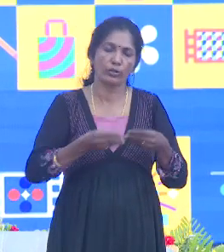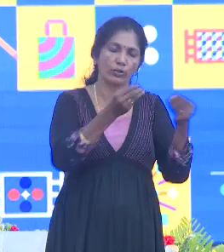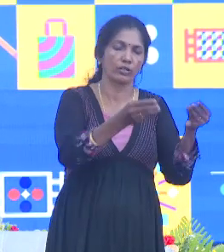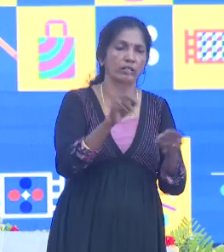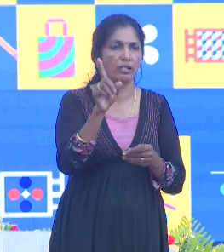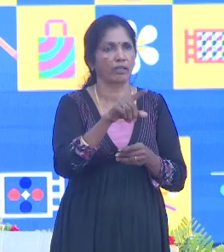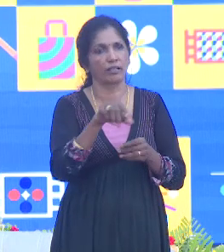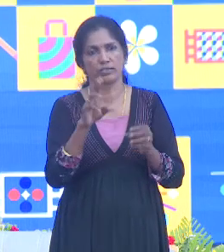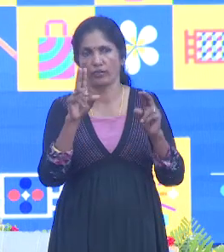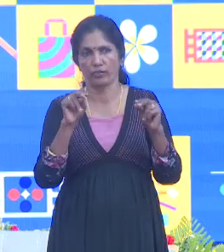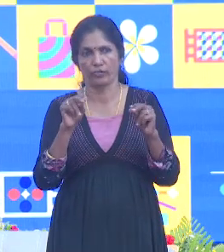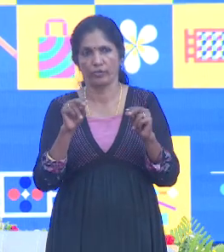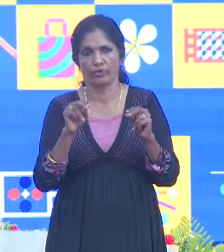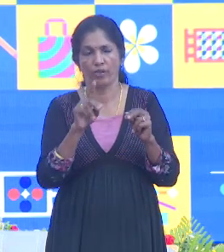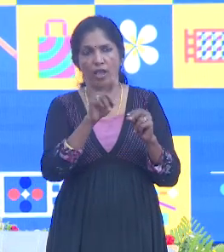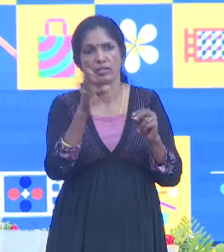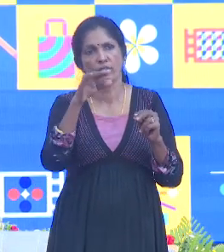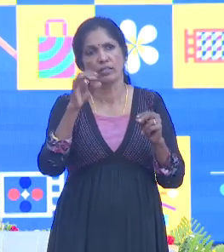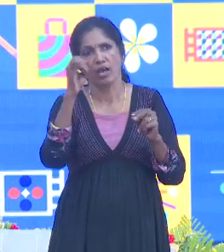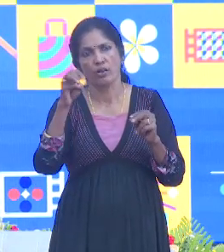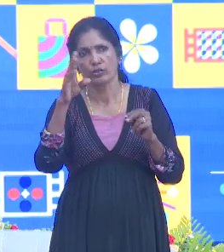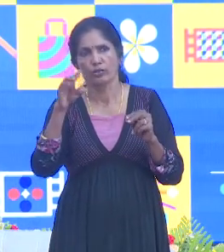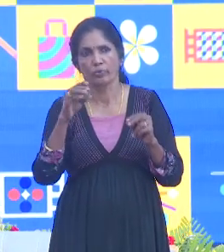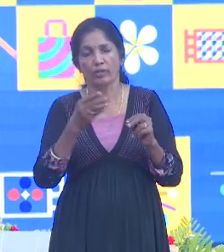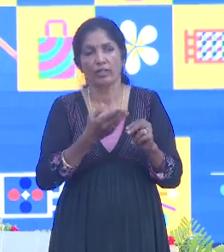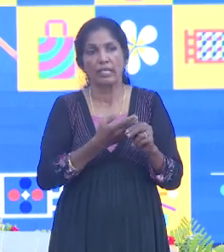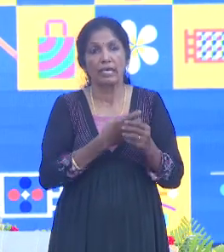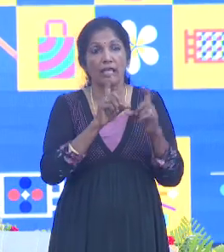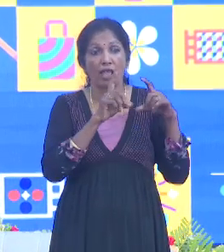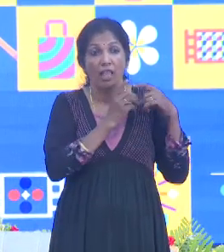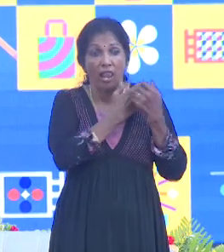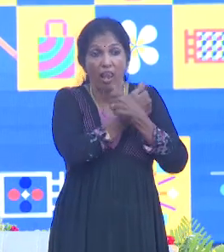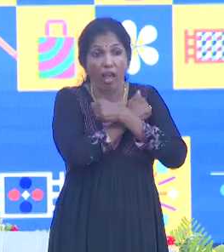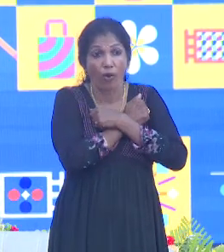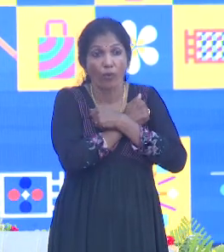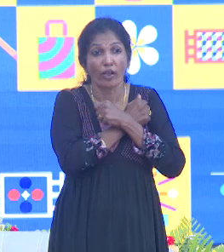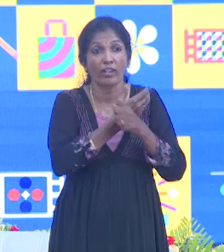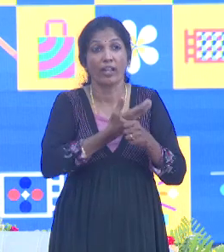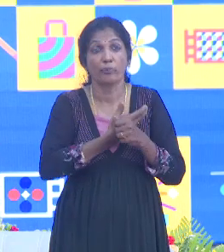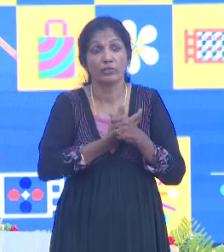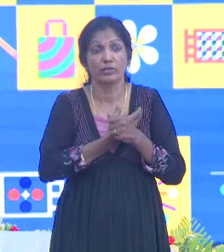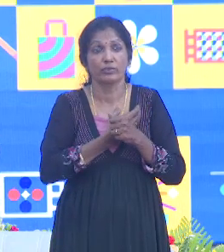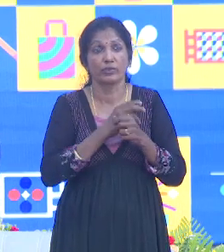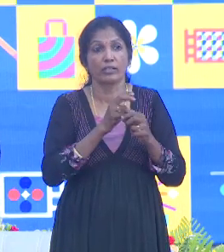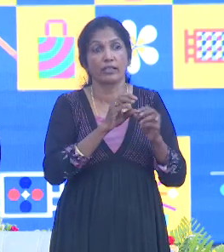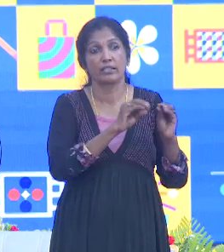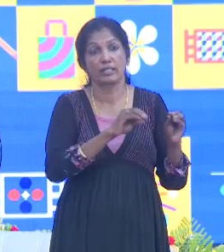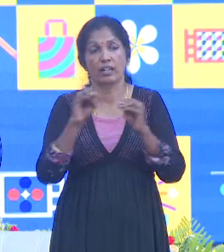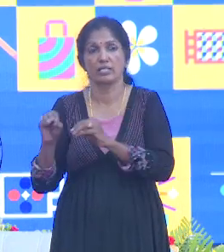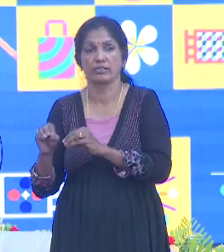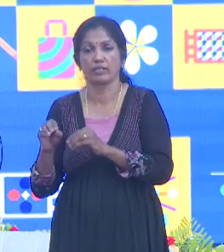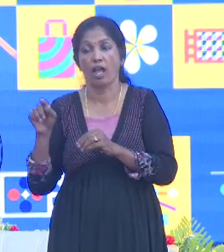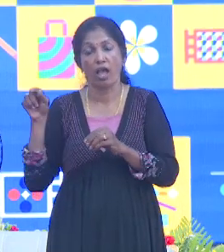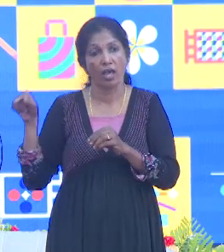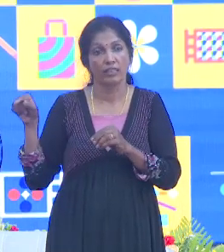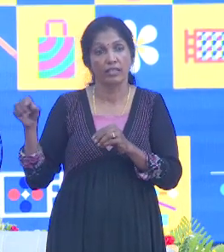69 നിയമത്തിൽ കൂടി ആ ലവ് ആൻഡ് അഫക്ഷൻ്റെ പേരിൽ ഉണ്ടാവുന്ന ട്രാൻസ്ഫർ കൂടി അന്നത്തെ ഗവൺമെൻറ്